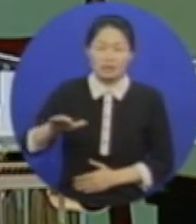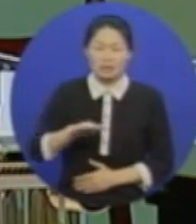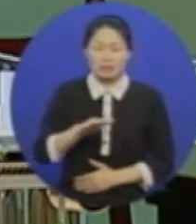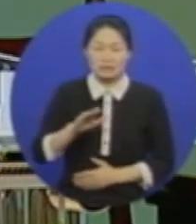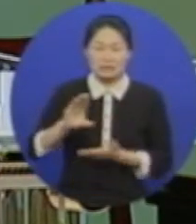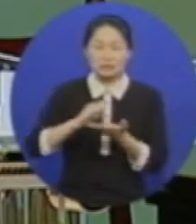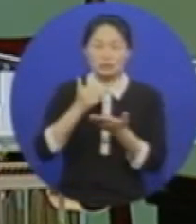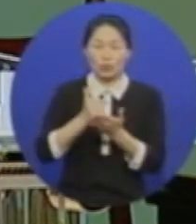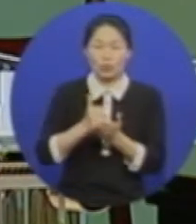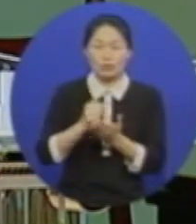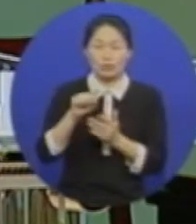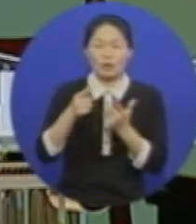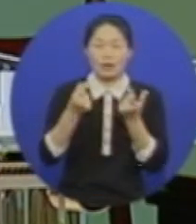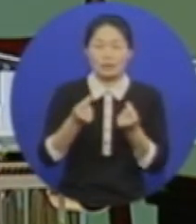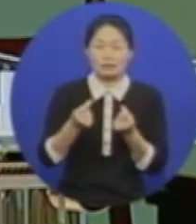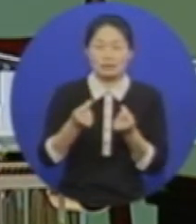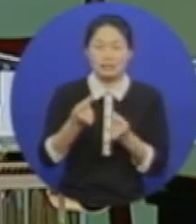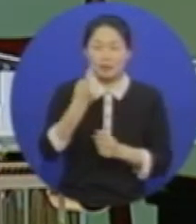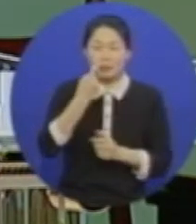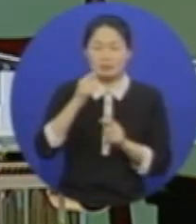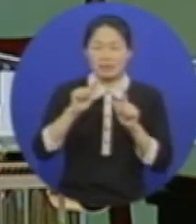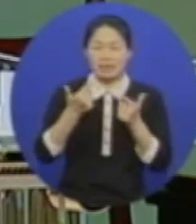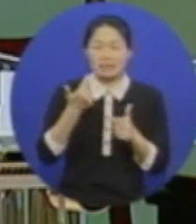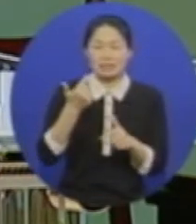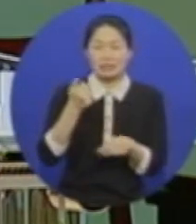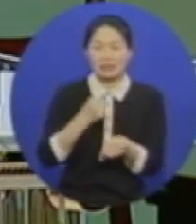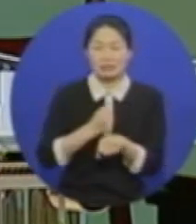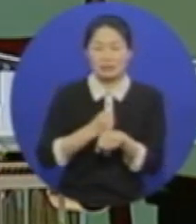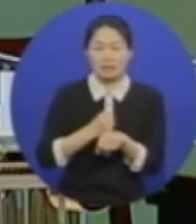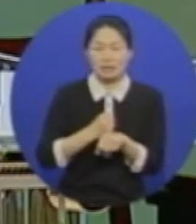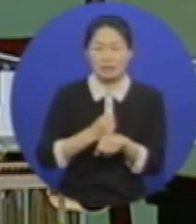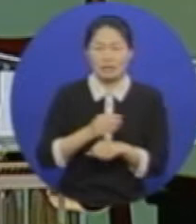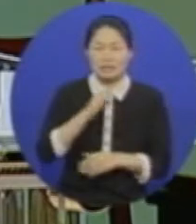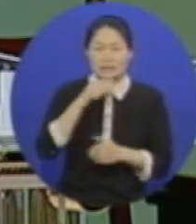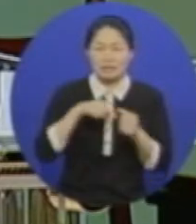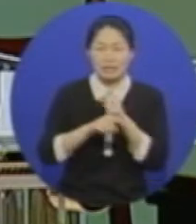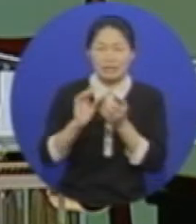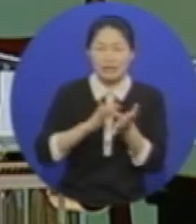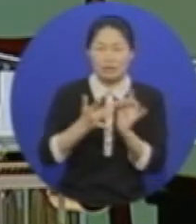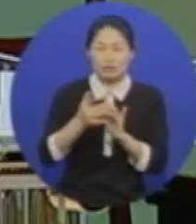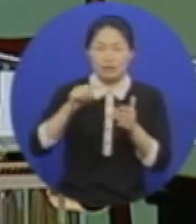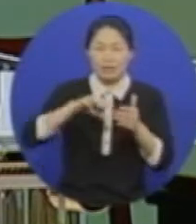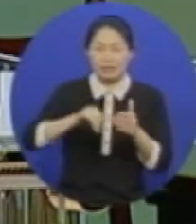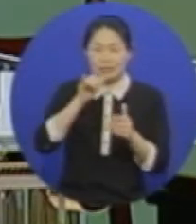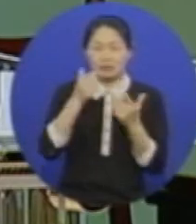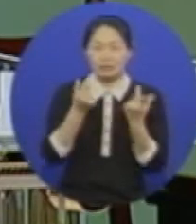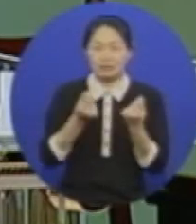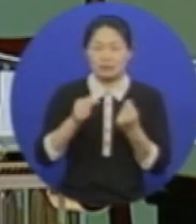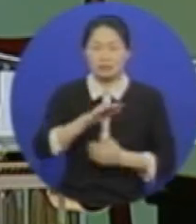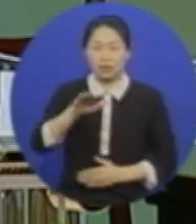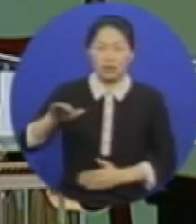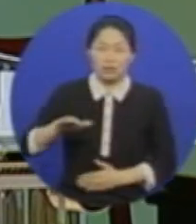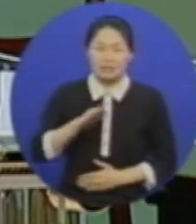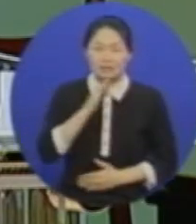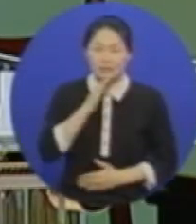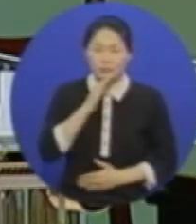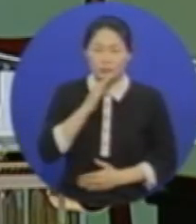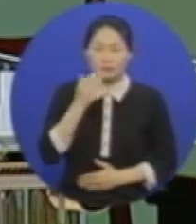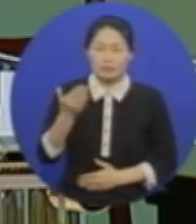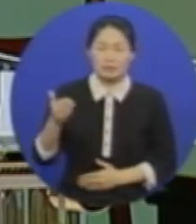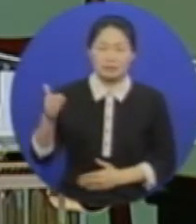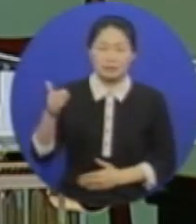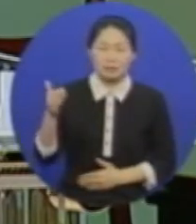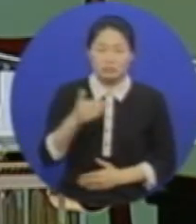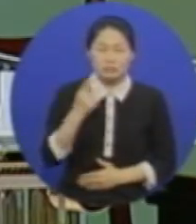그리스도를 그같이 배우지 아니하였느니라 진리가 예수 안에 있는 것같이 너희가 참으로 그에게서